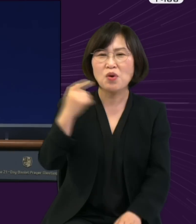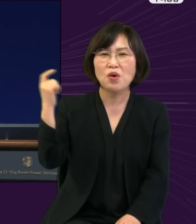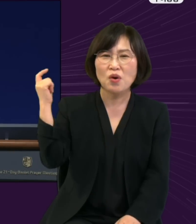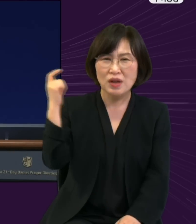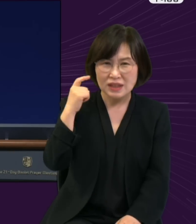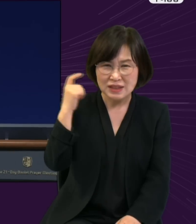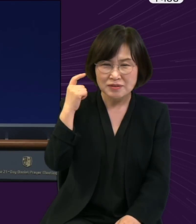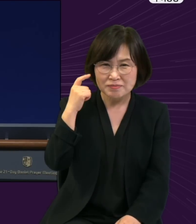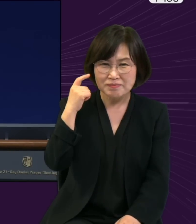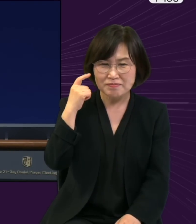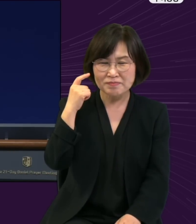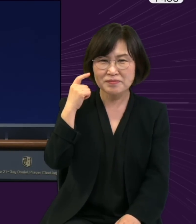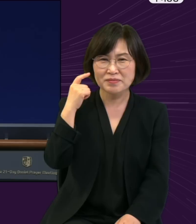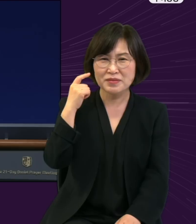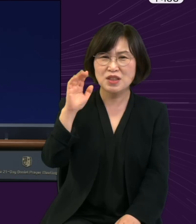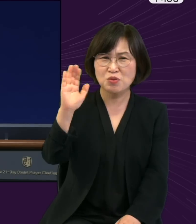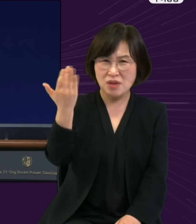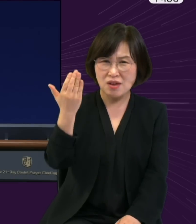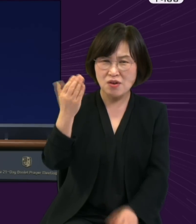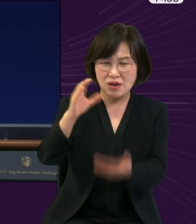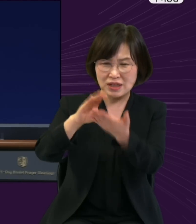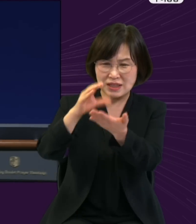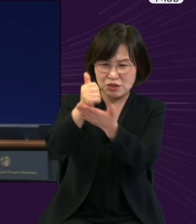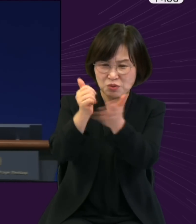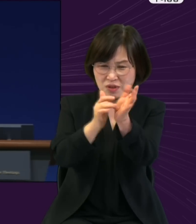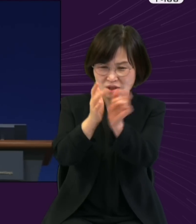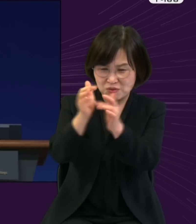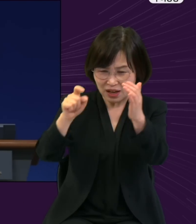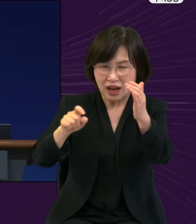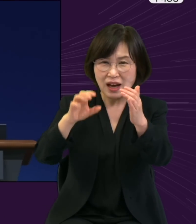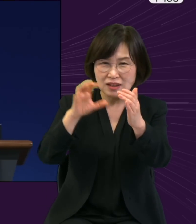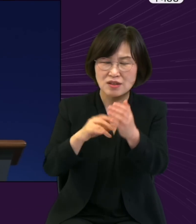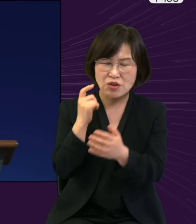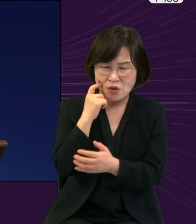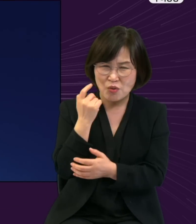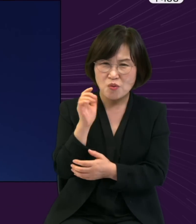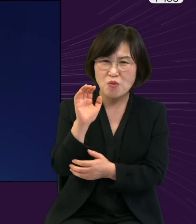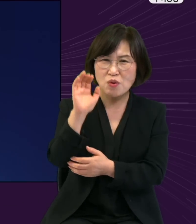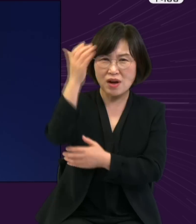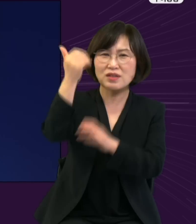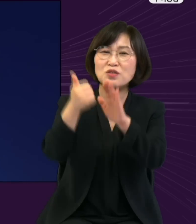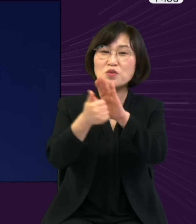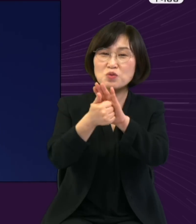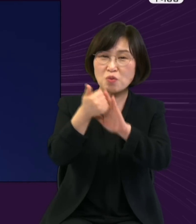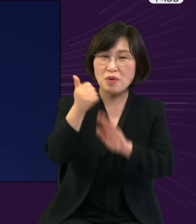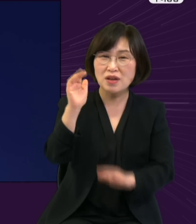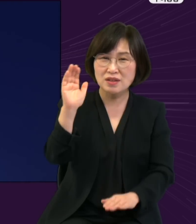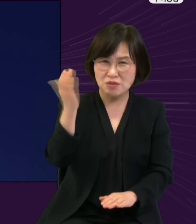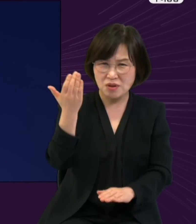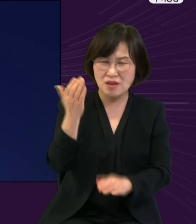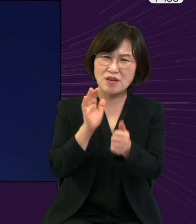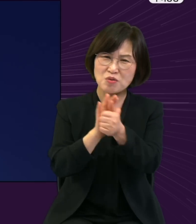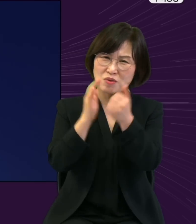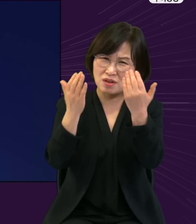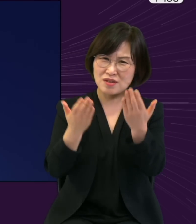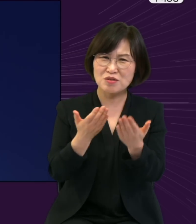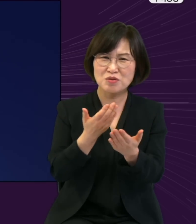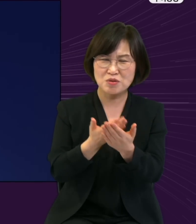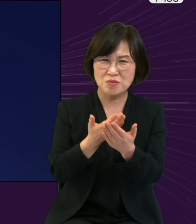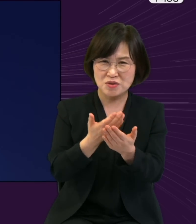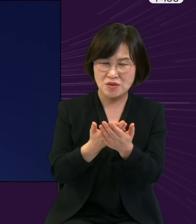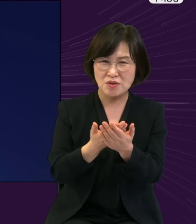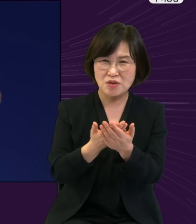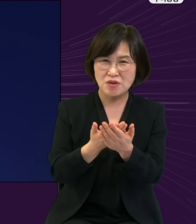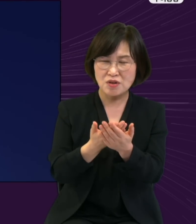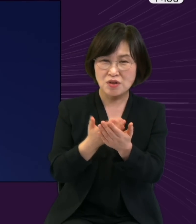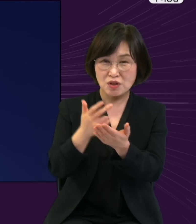주시고 그리스도 예수 안에서 영광스러운 소망이 되게 하여 주옵소서. 주님 언젠가는